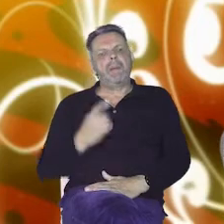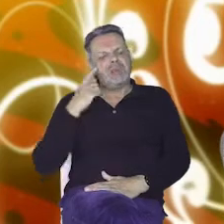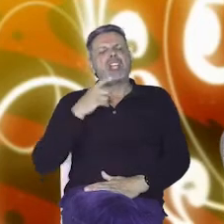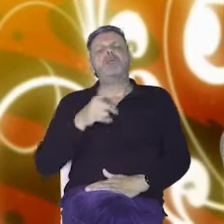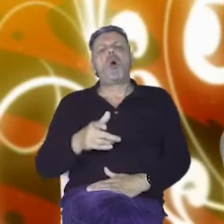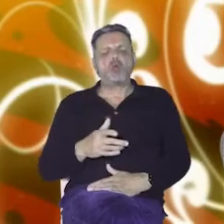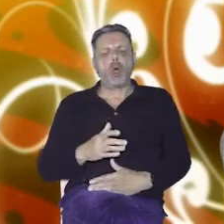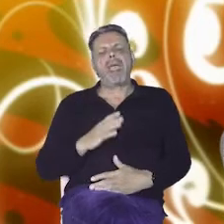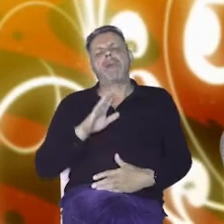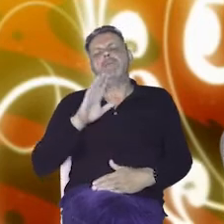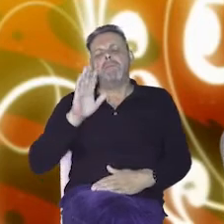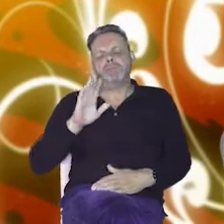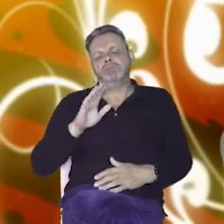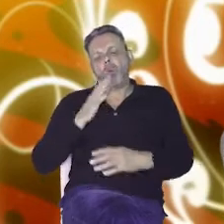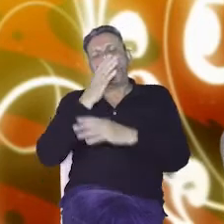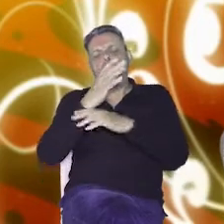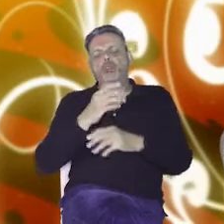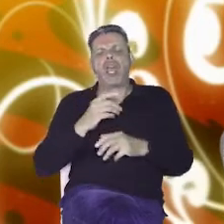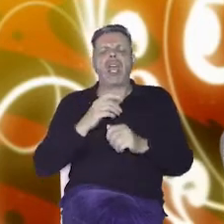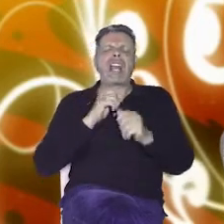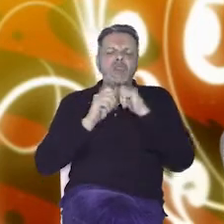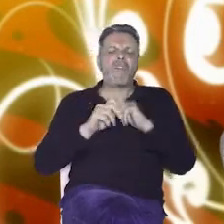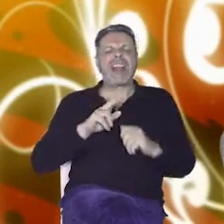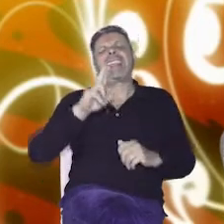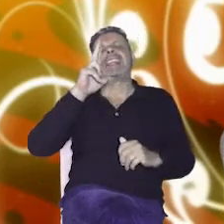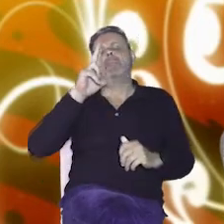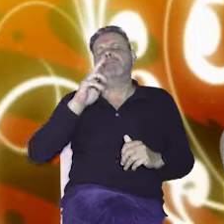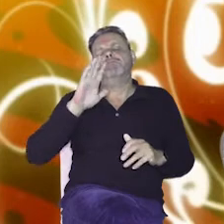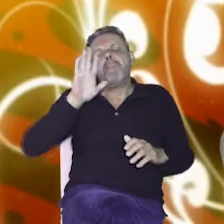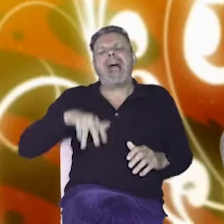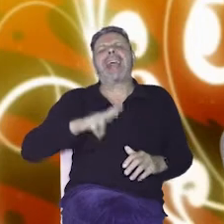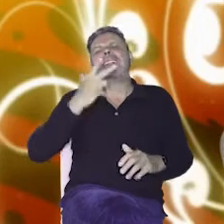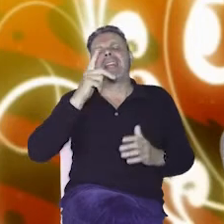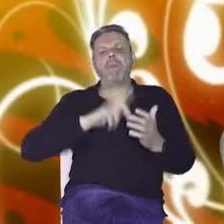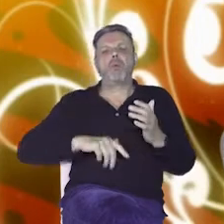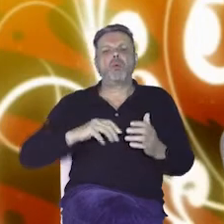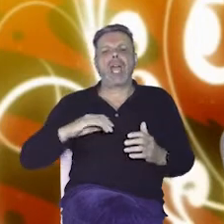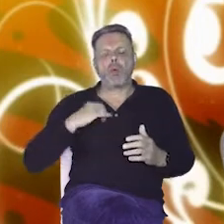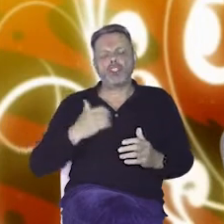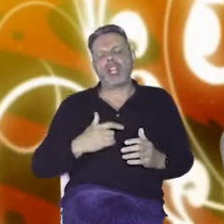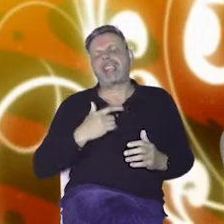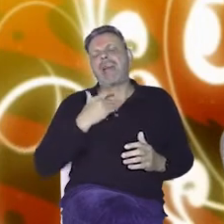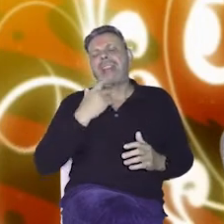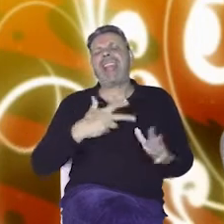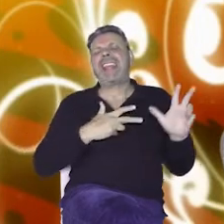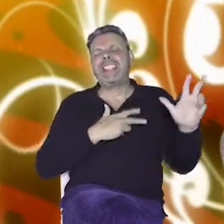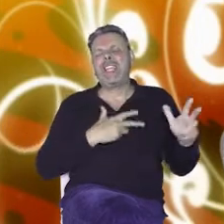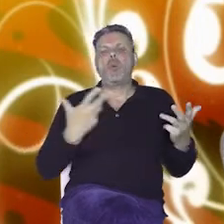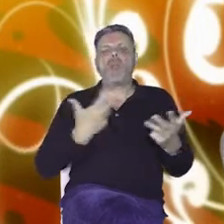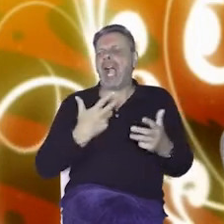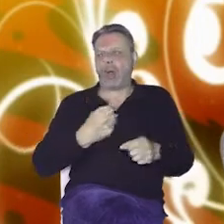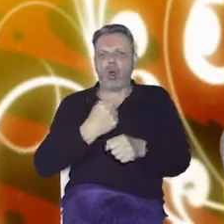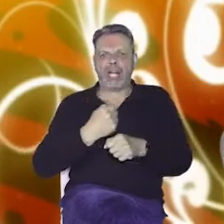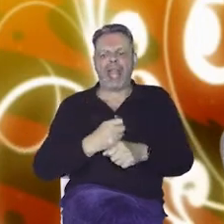puta godišnje govoriti, da bi mogli pokazati istinu kako funkcioniraju